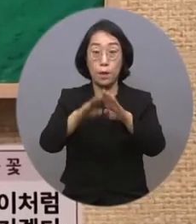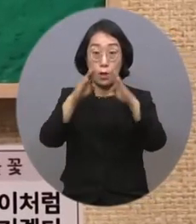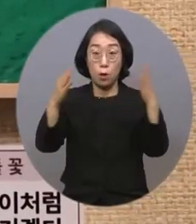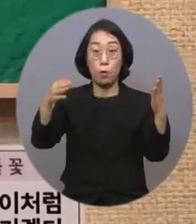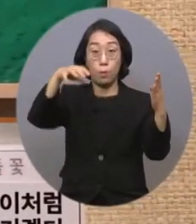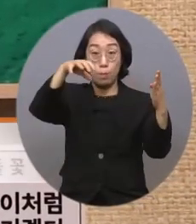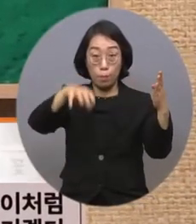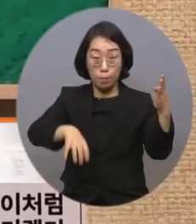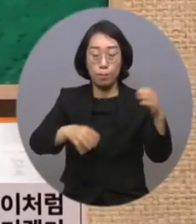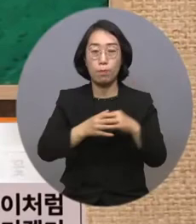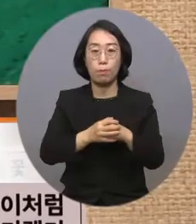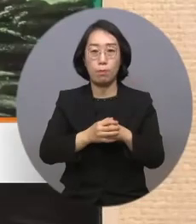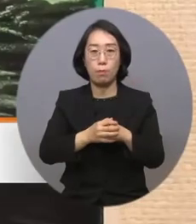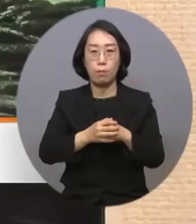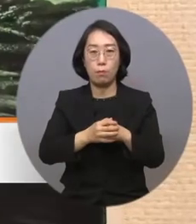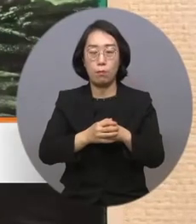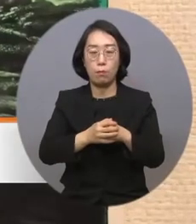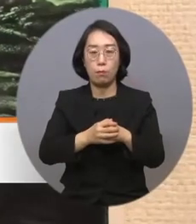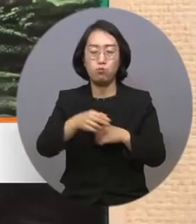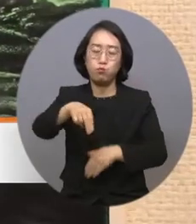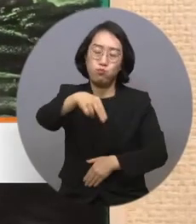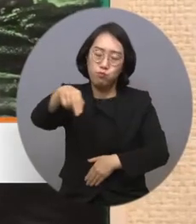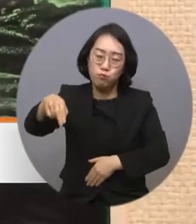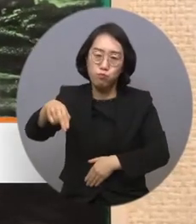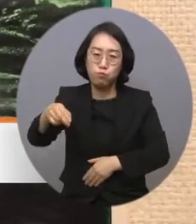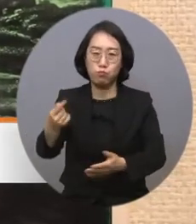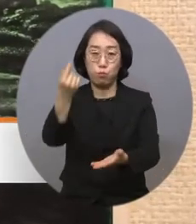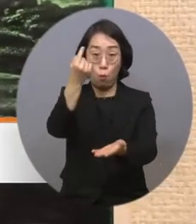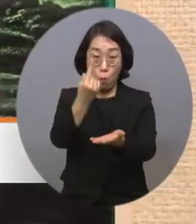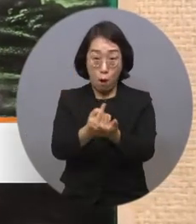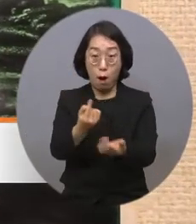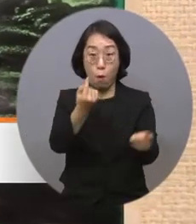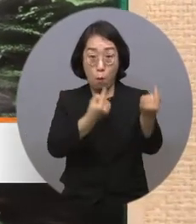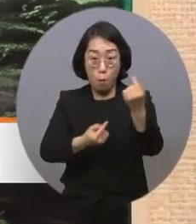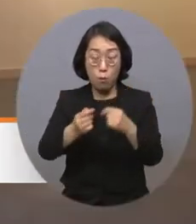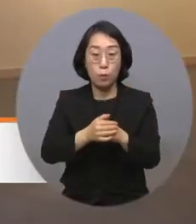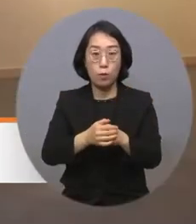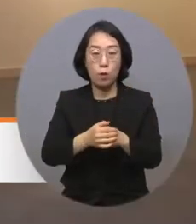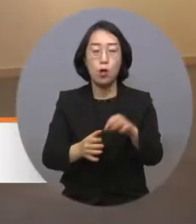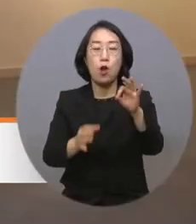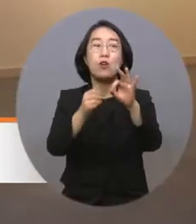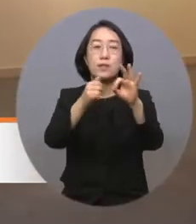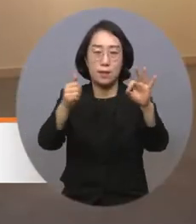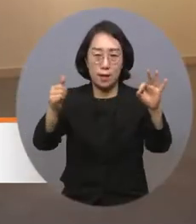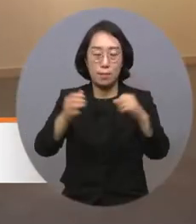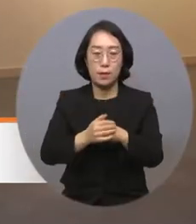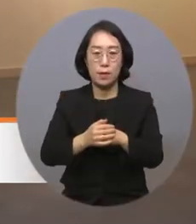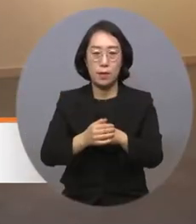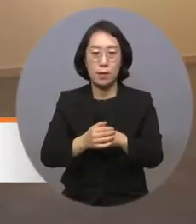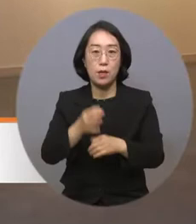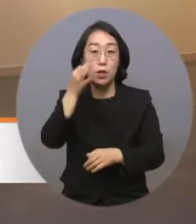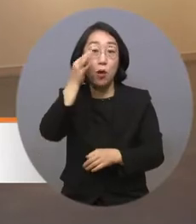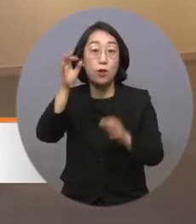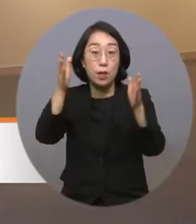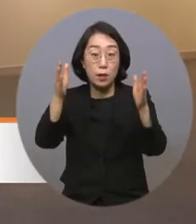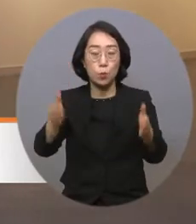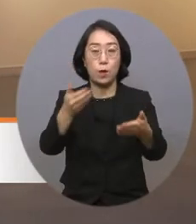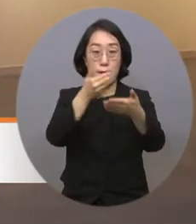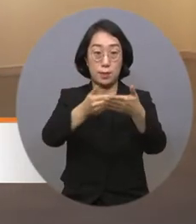전시회엔 거리를 떠돌다 시설에 머물게 된 노숙인 10명이 지난 10달 동안